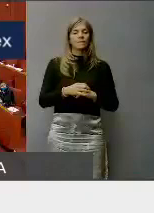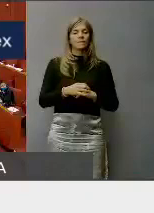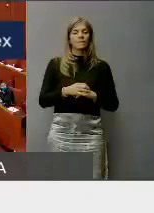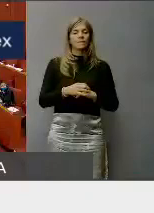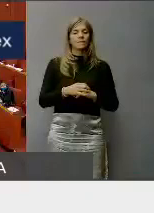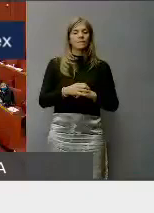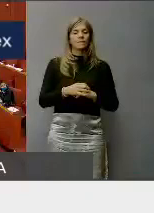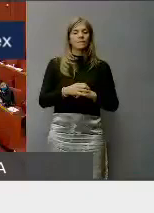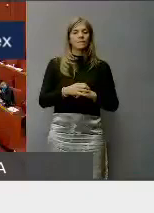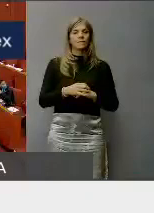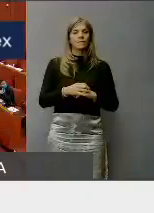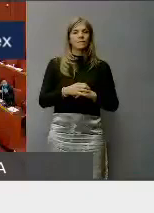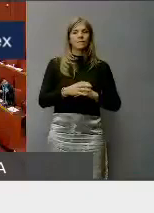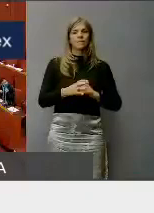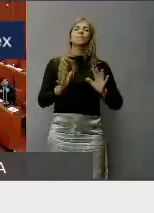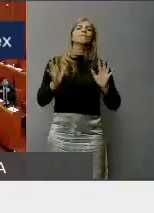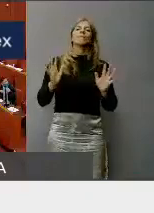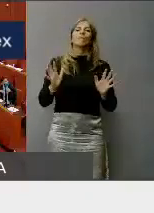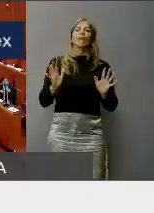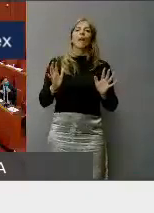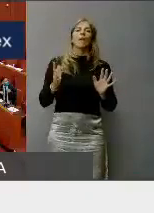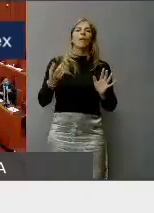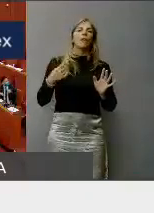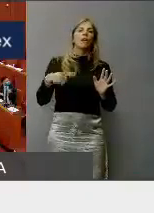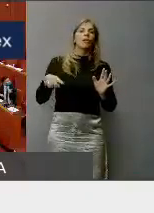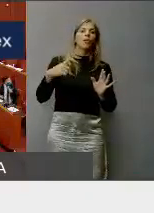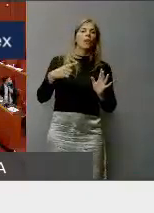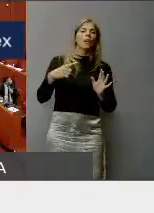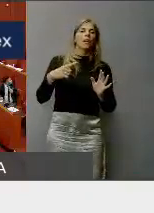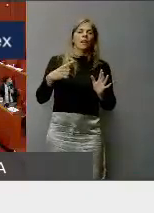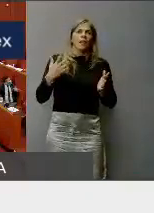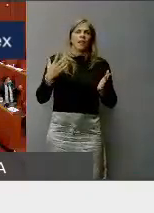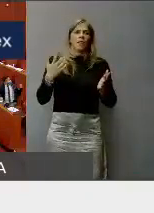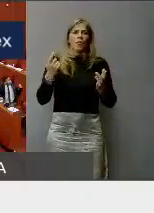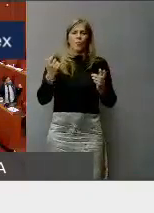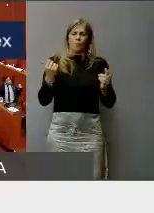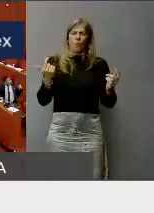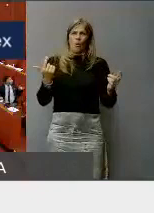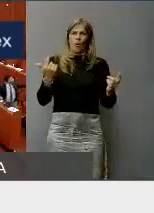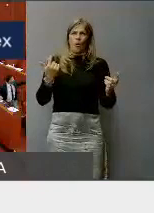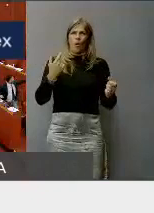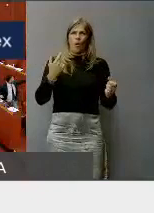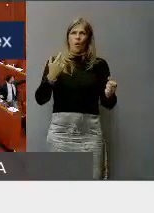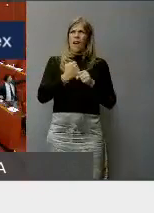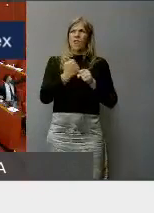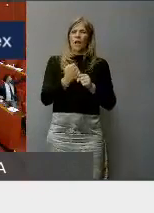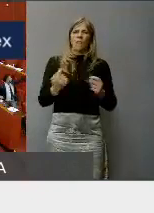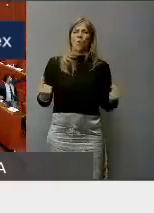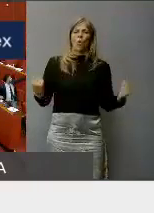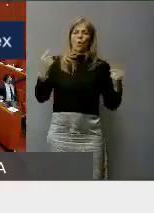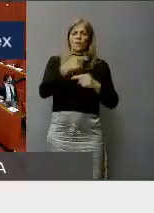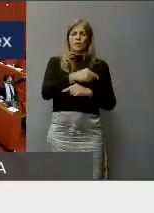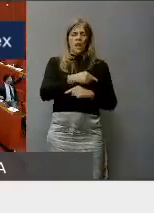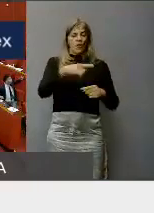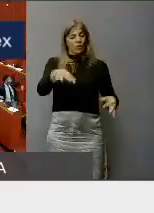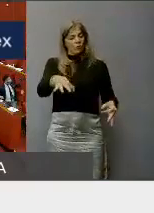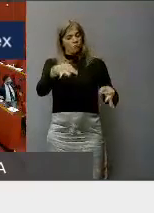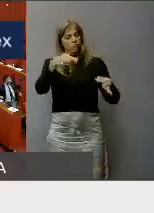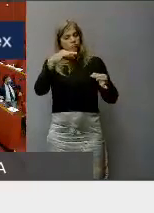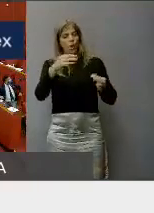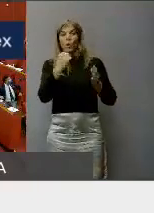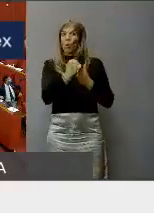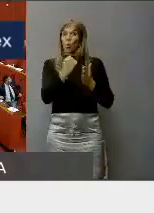siamo partiti sembrava un po alla rovescia nel senso che quello che mi preoccupa un po di questo documento è